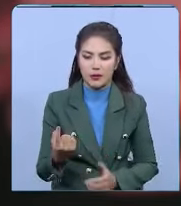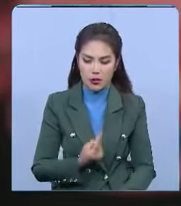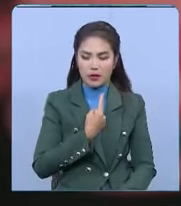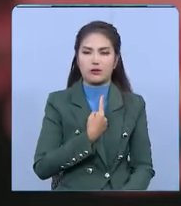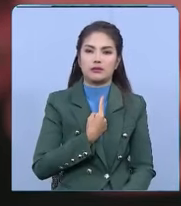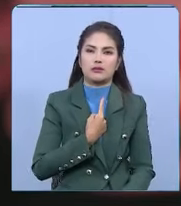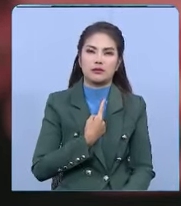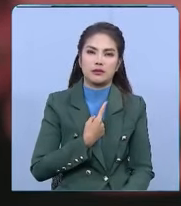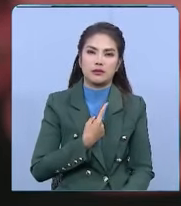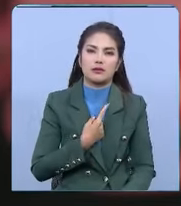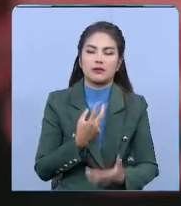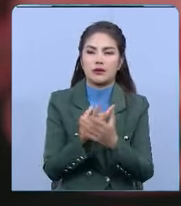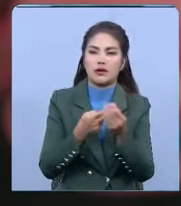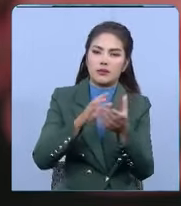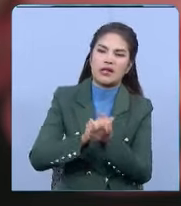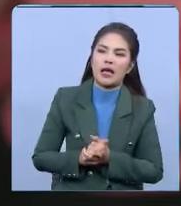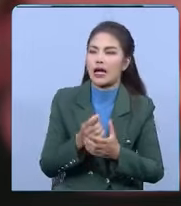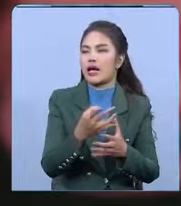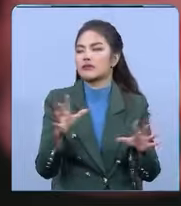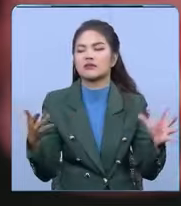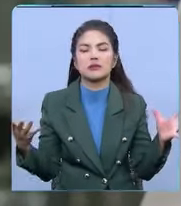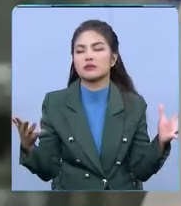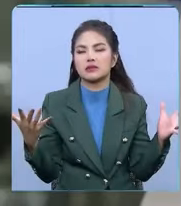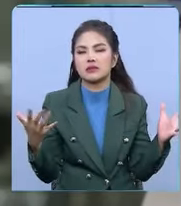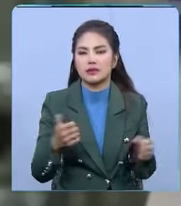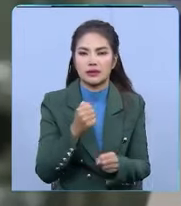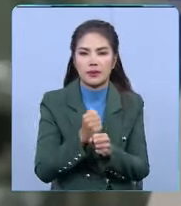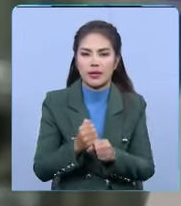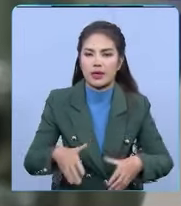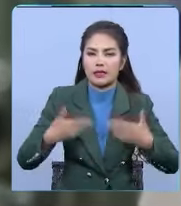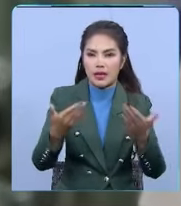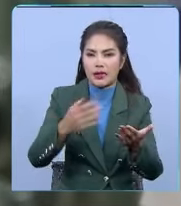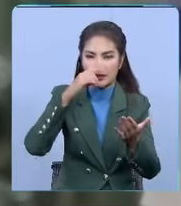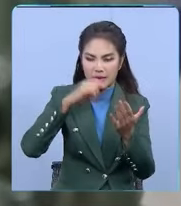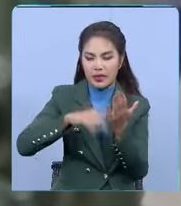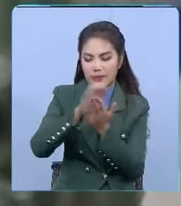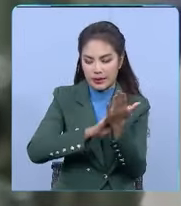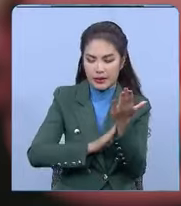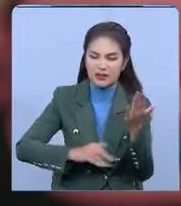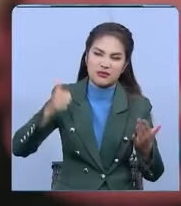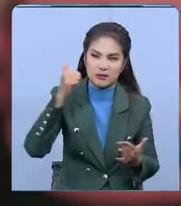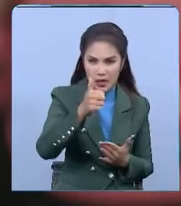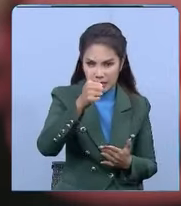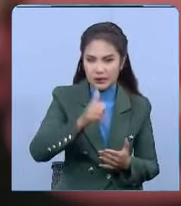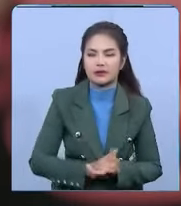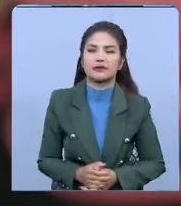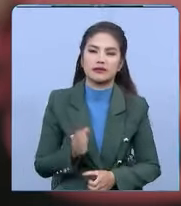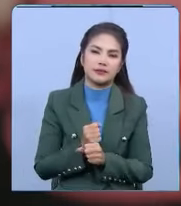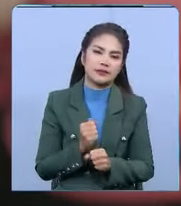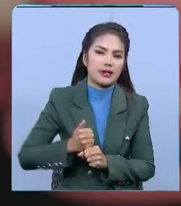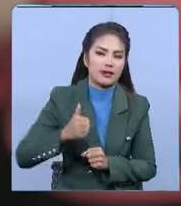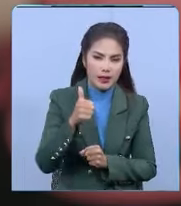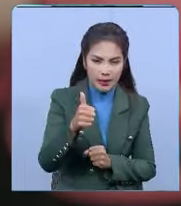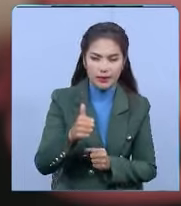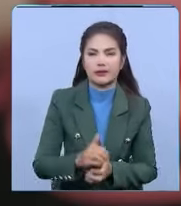ม่มีภาระอะไรผมก็สามารถที่จะทำงานให้กับประเทศชาติให้กับประชาชนได้อย่างเต็มที่โดยที่ผมไม่ต้องการ